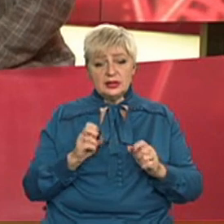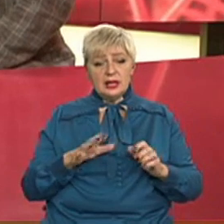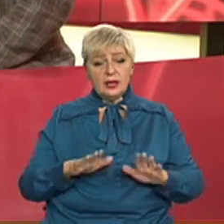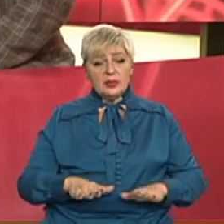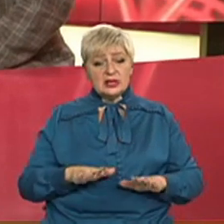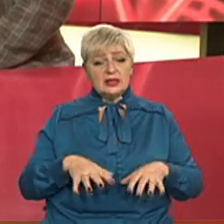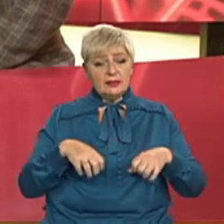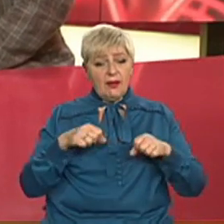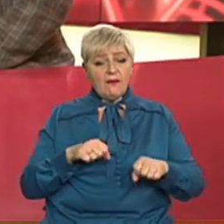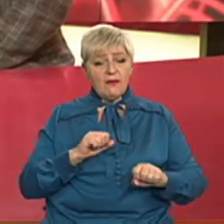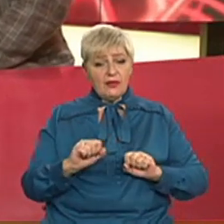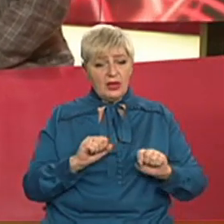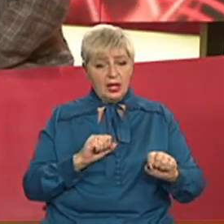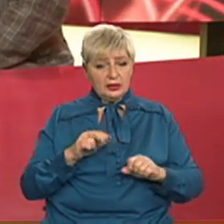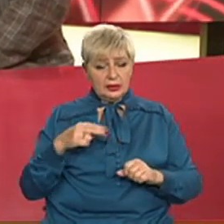місцева влада, до